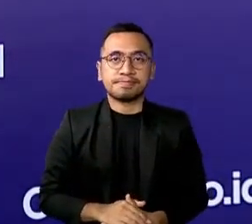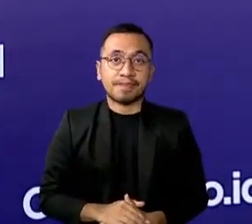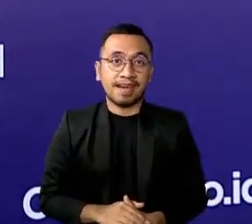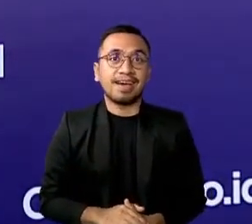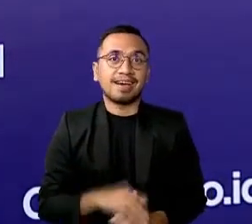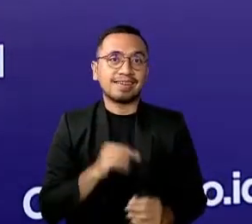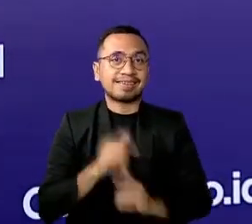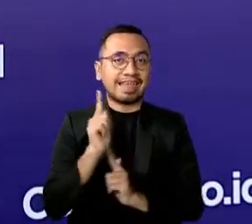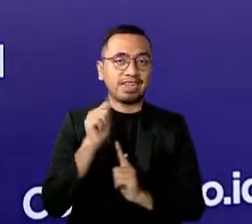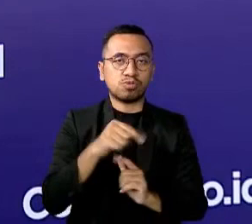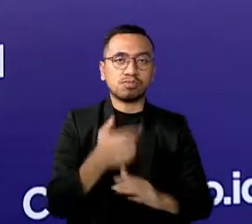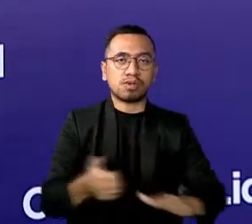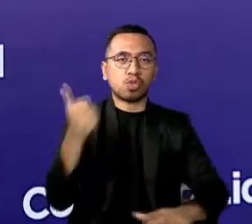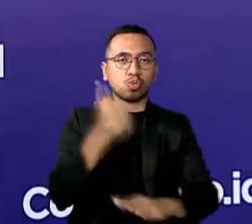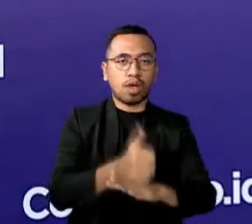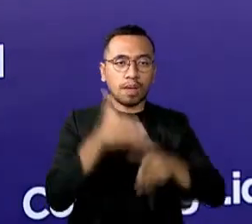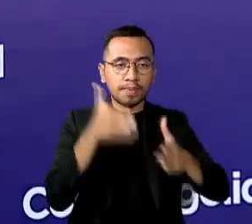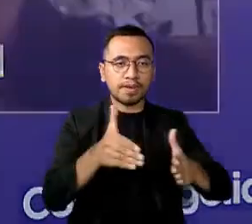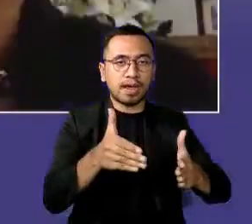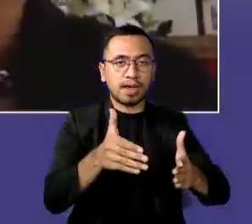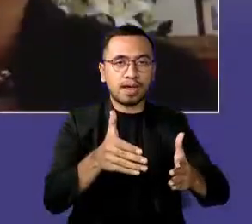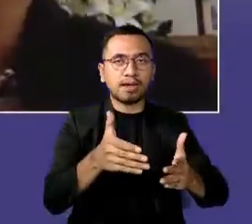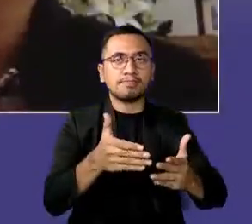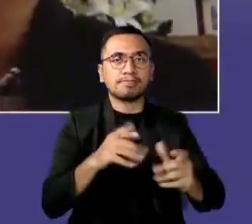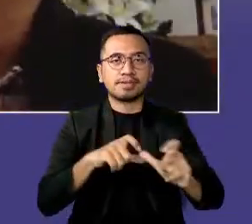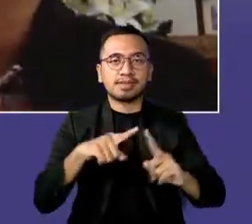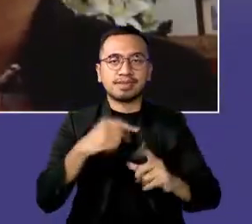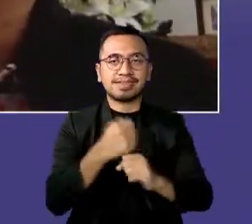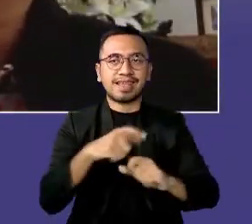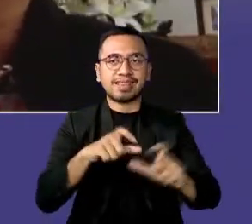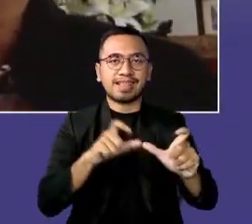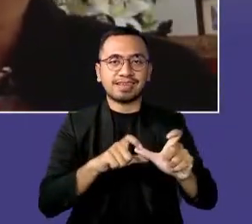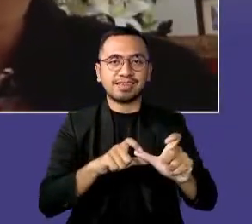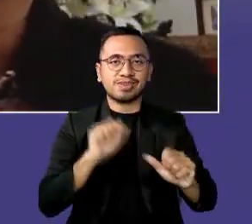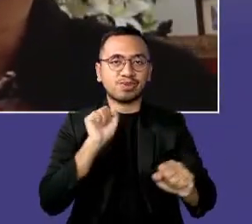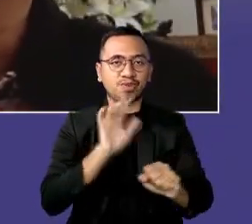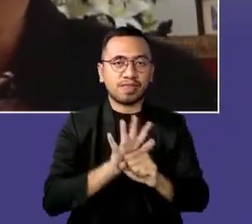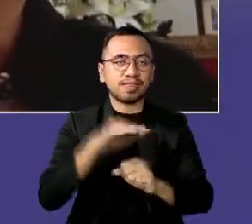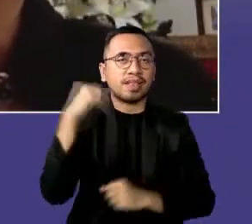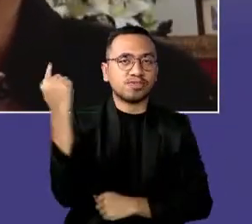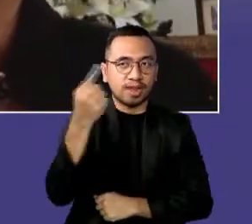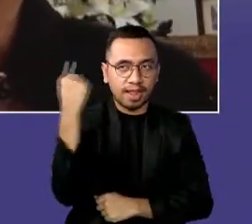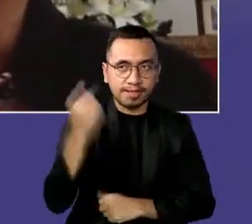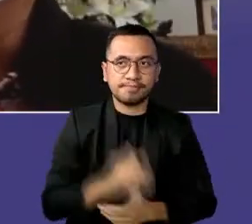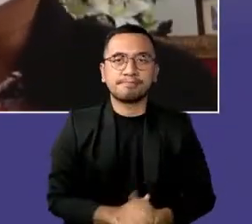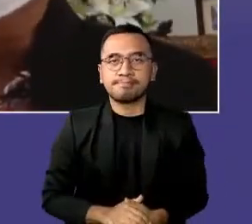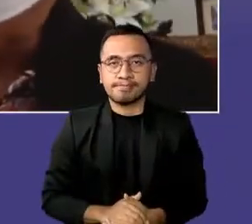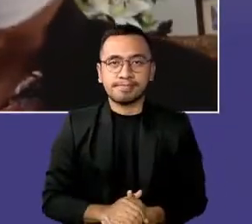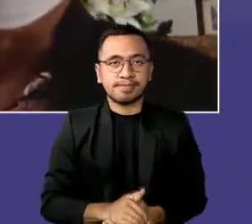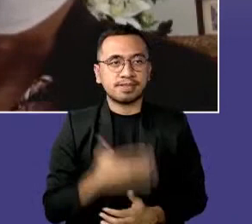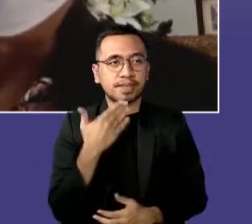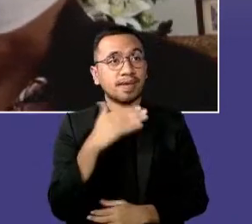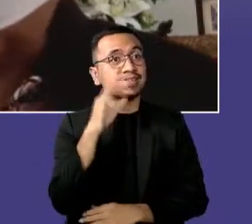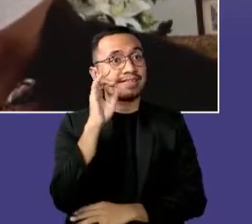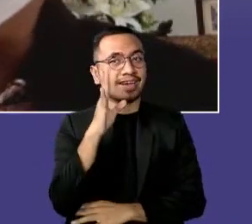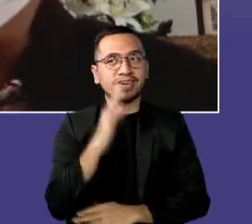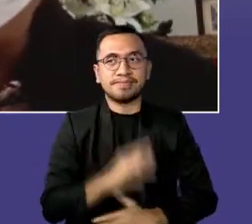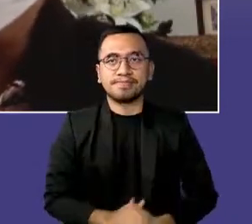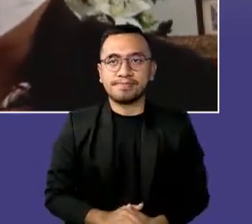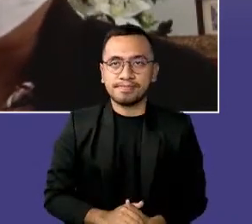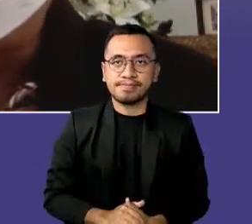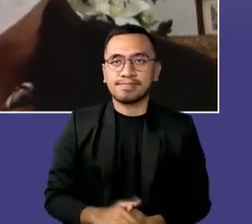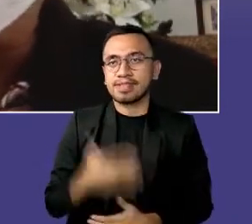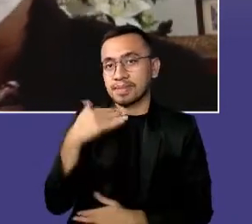ketua bidang penanganan kesehatan Satgas covert 19 nasional Selamat siang pallets gimana kabarnya